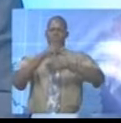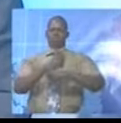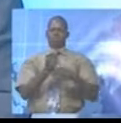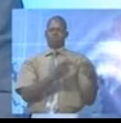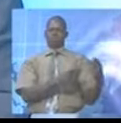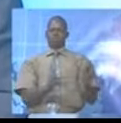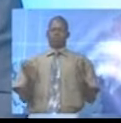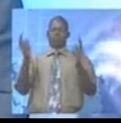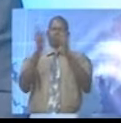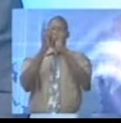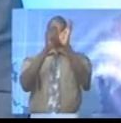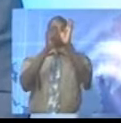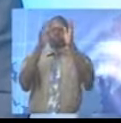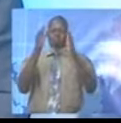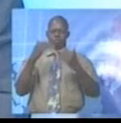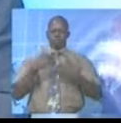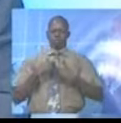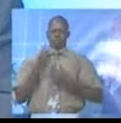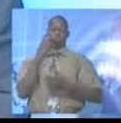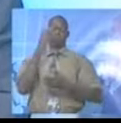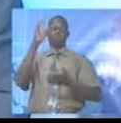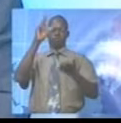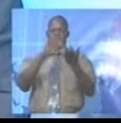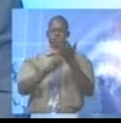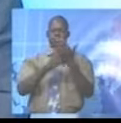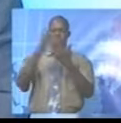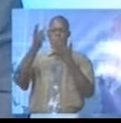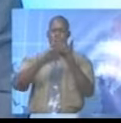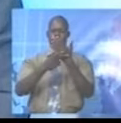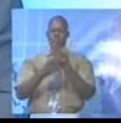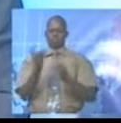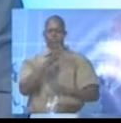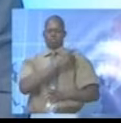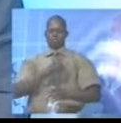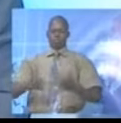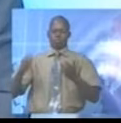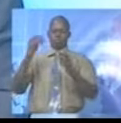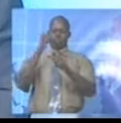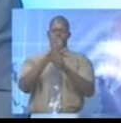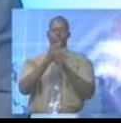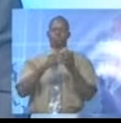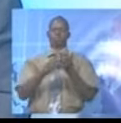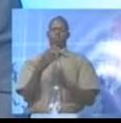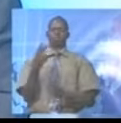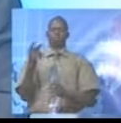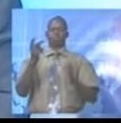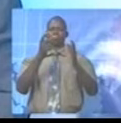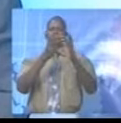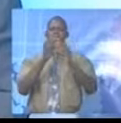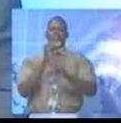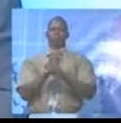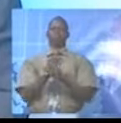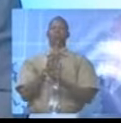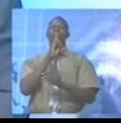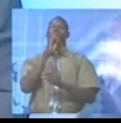ces assises, les participants ont examiné et validé les projets et programmes du département pour l'année 2013, la principale préoccupation